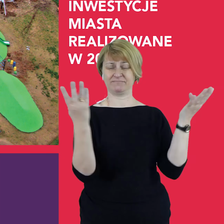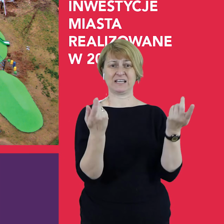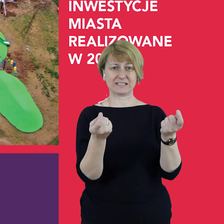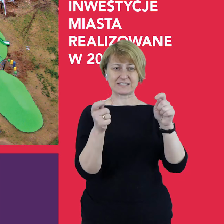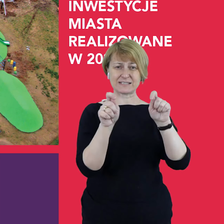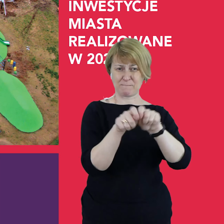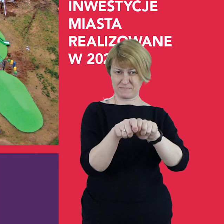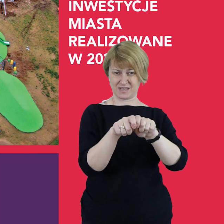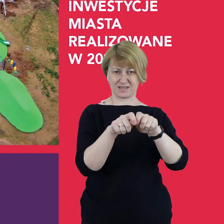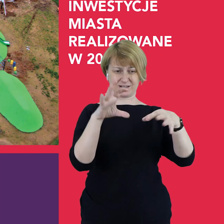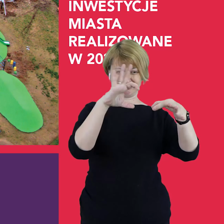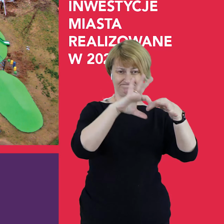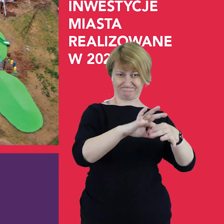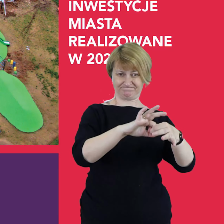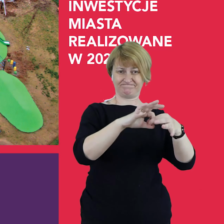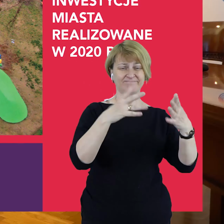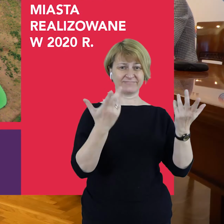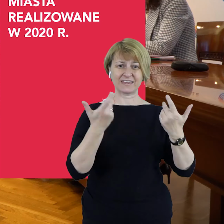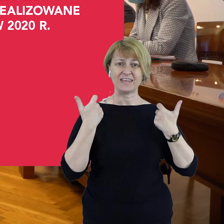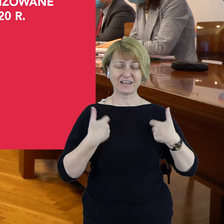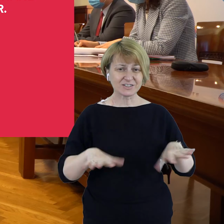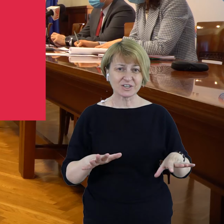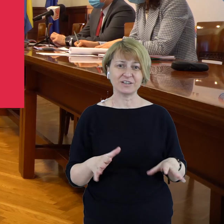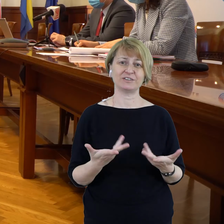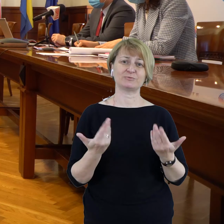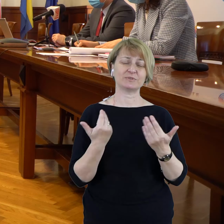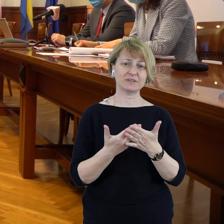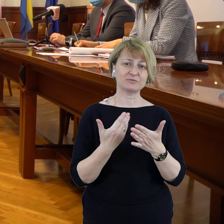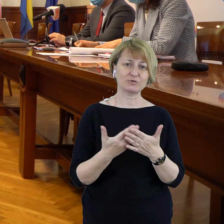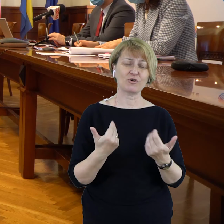bramek, furtek wokół tego placu,